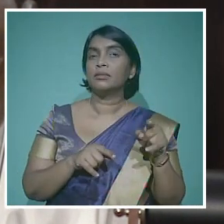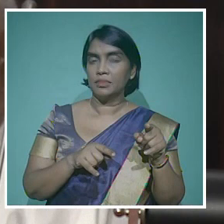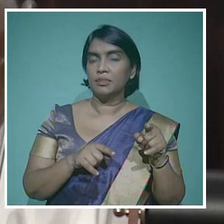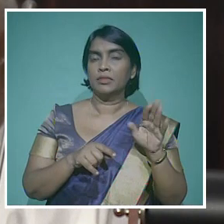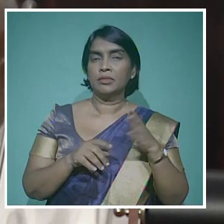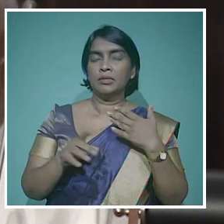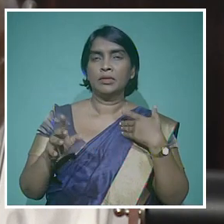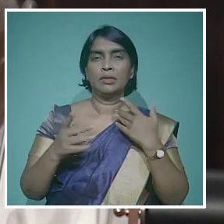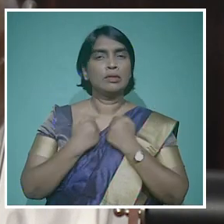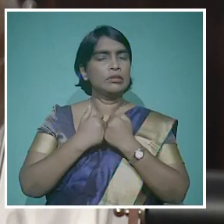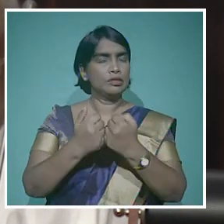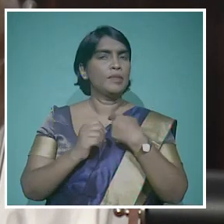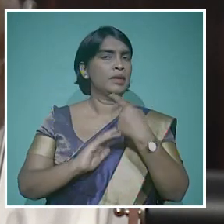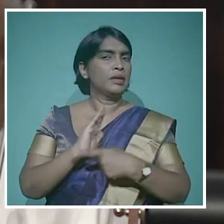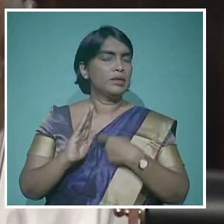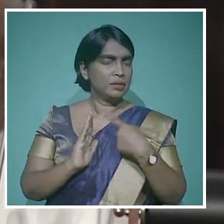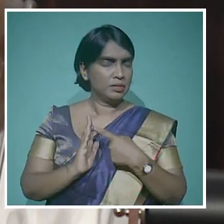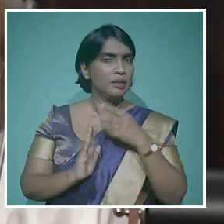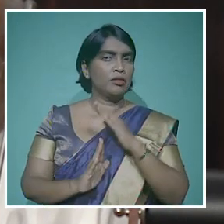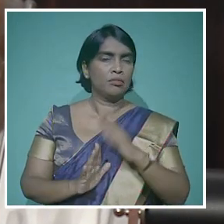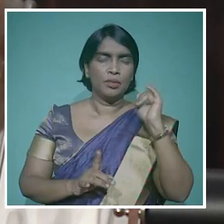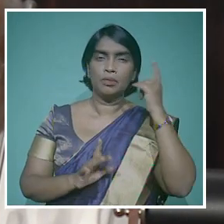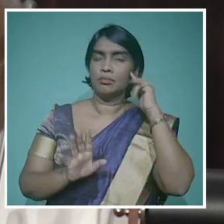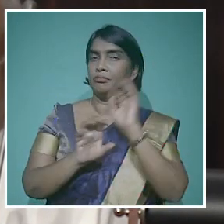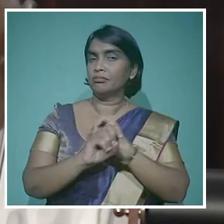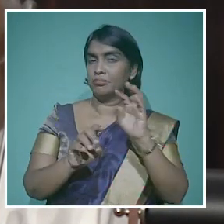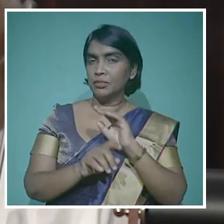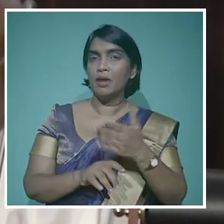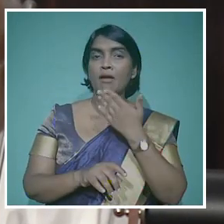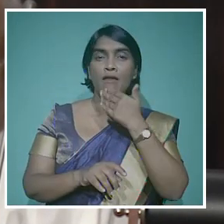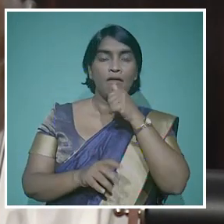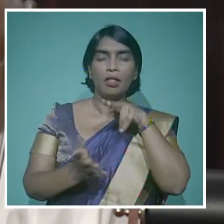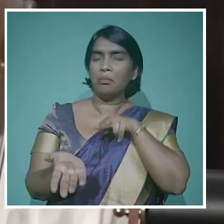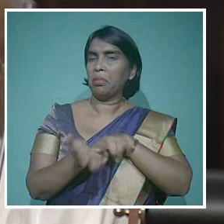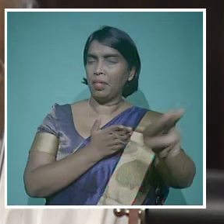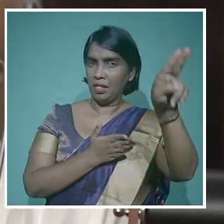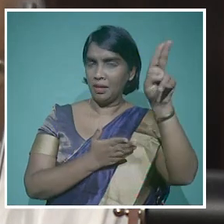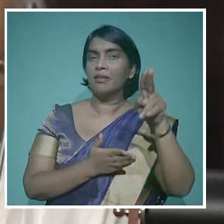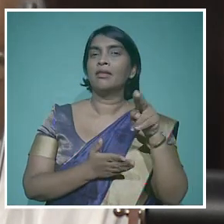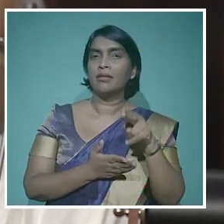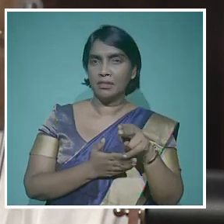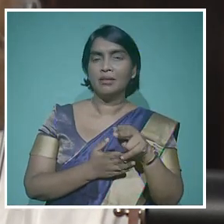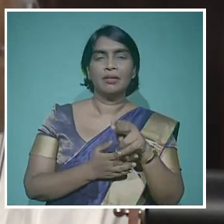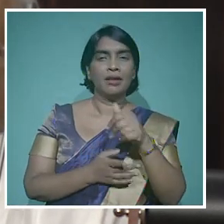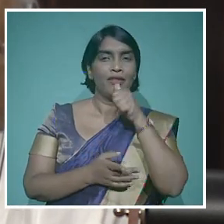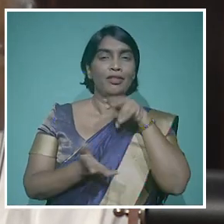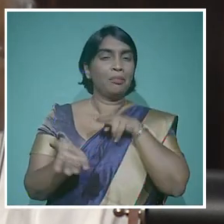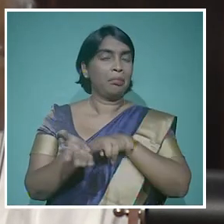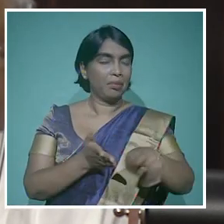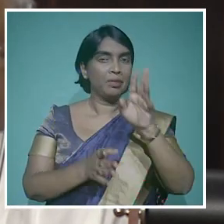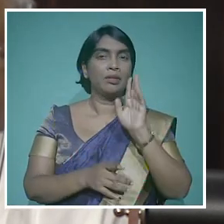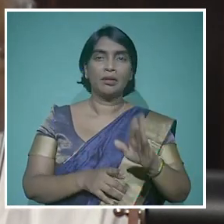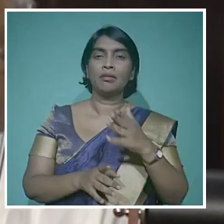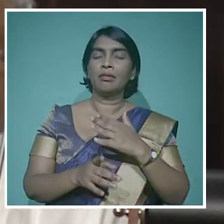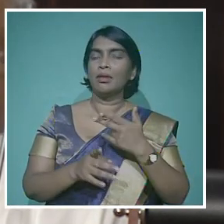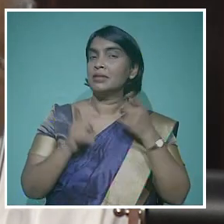වන්න ගමනාගමන දෙලෙස ශ්‍රී ලංකාවේ ප්‍රචලිත කිරීම සඳහා ජලය මත ලිස්සා යෑම. වයිට් වෝටර් රාෆ්ටිං වැනි